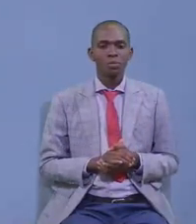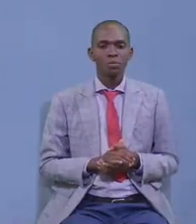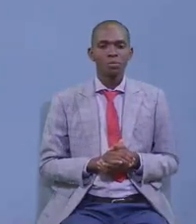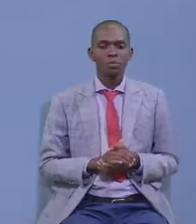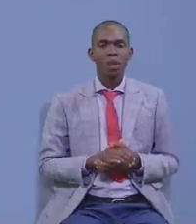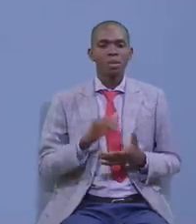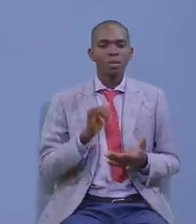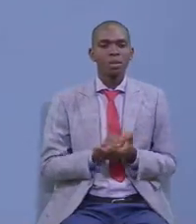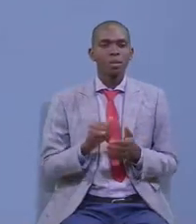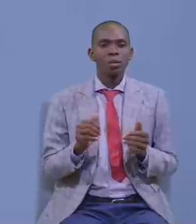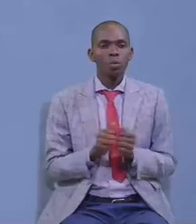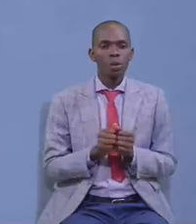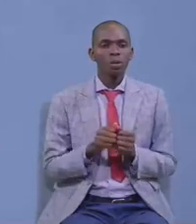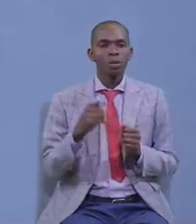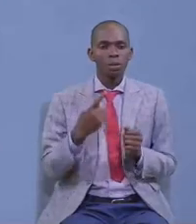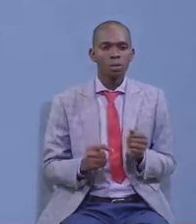Avec objectif de cœur.